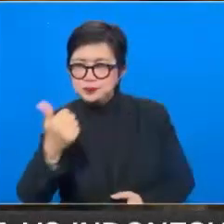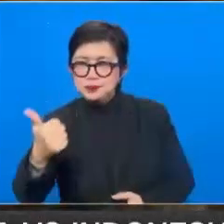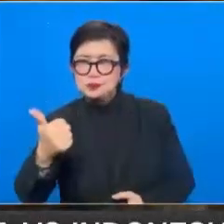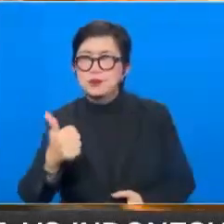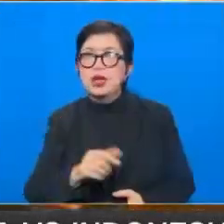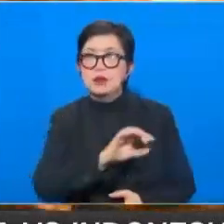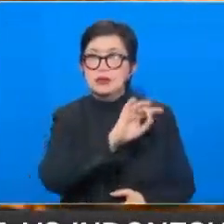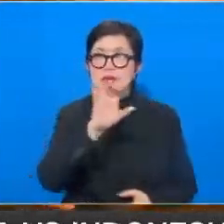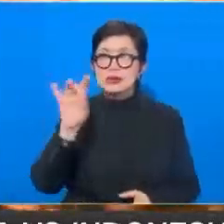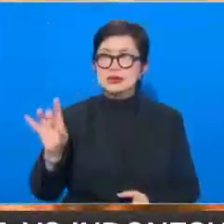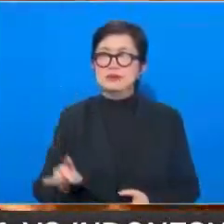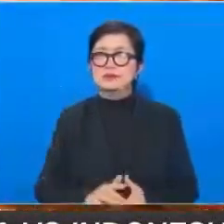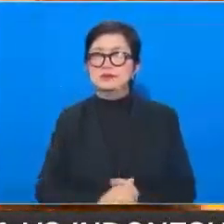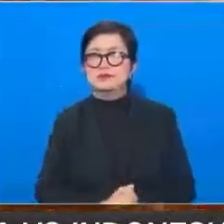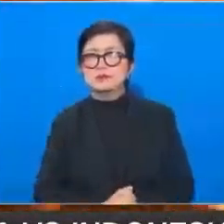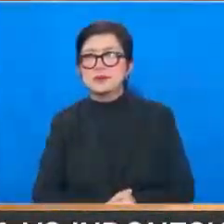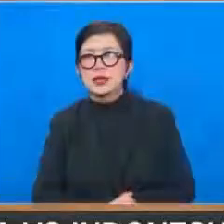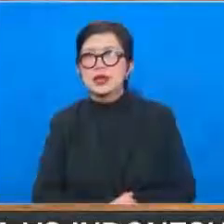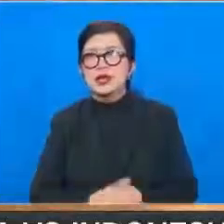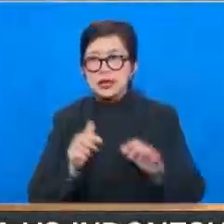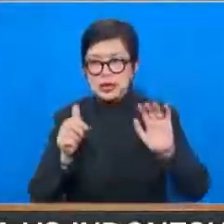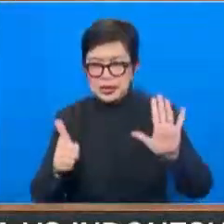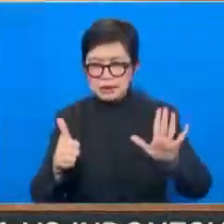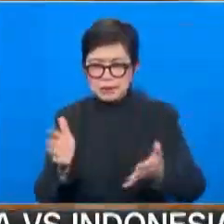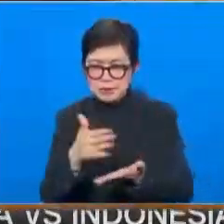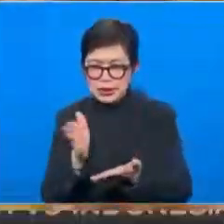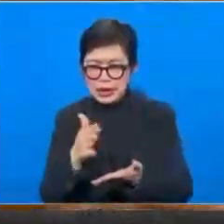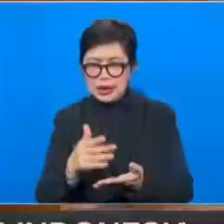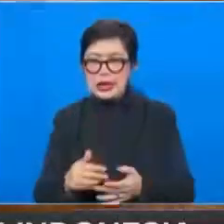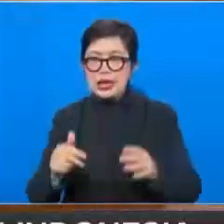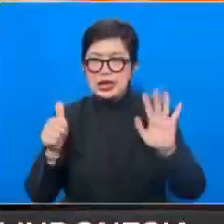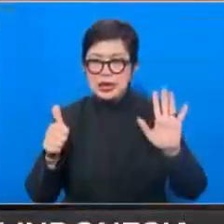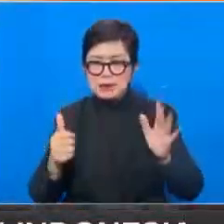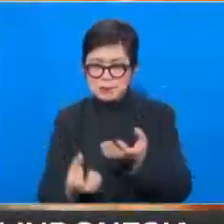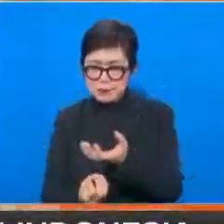daging domba yang dijual, yakni 6 varian bakar dan 6 varian sup.